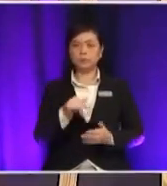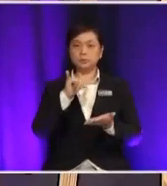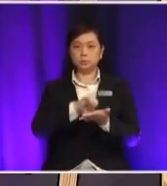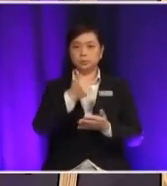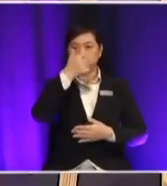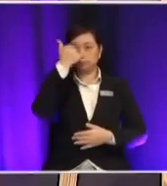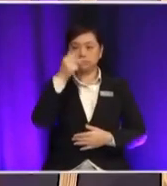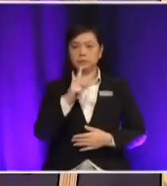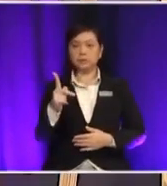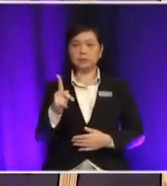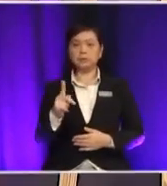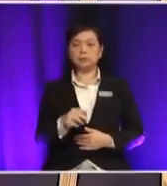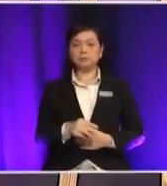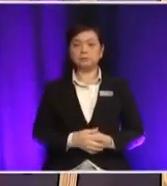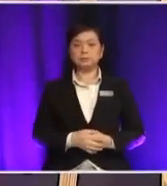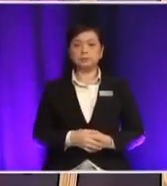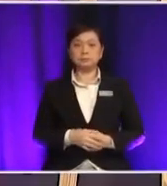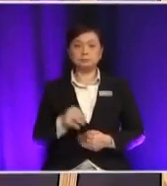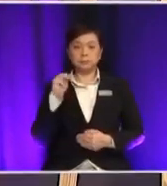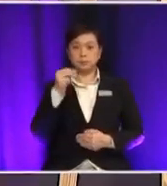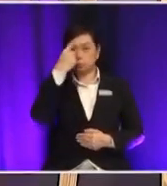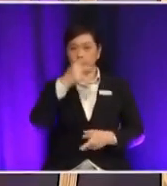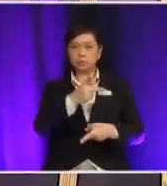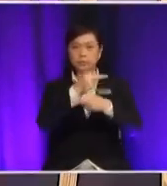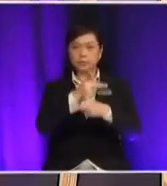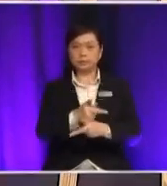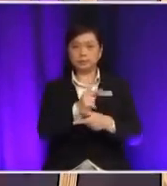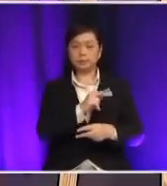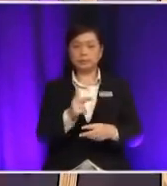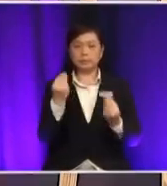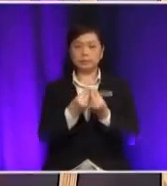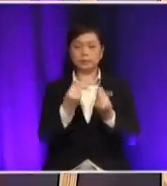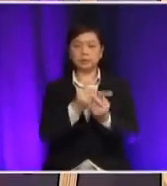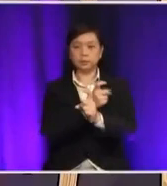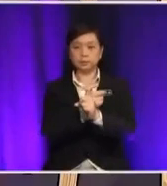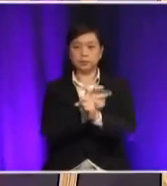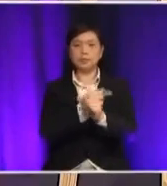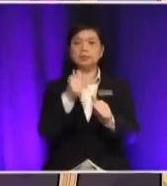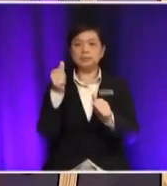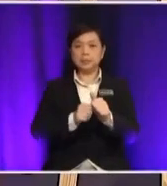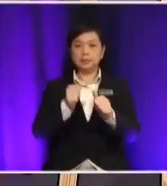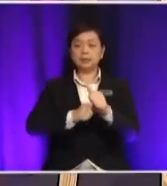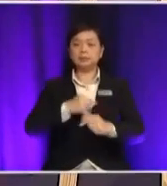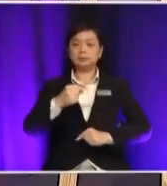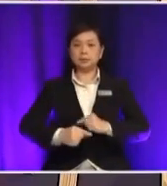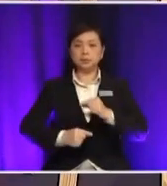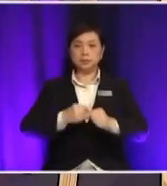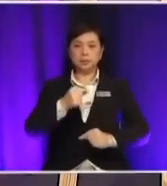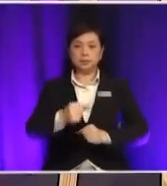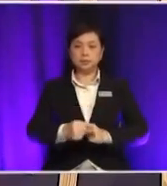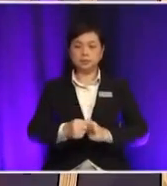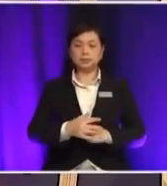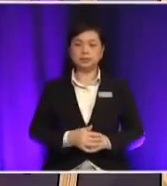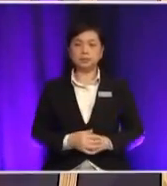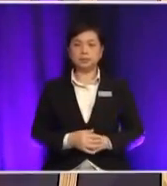mereka kata meiosis ini adalah untuk mengekalkan bilangan kromosom di setiap generasi ini adalah generasi 1